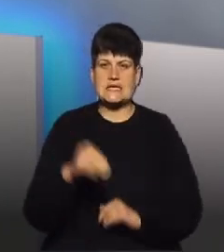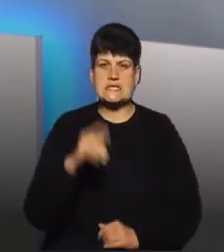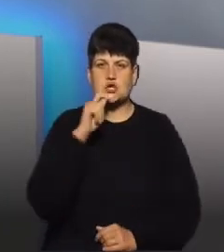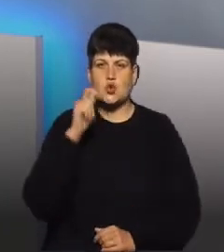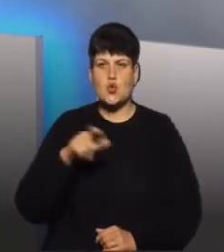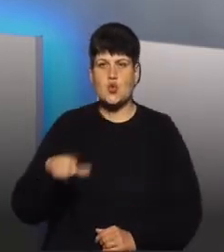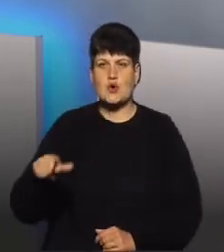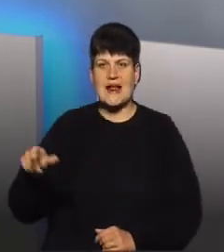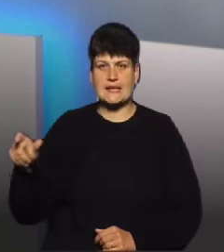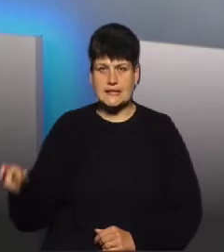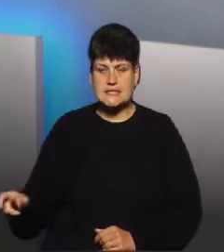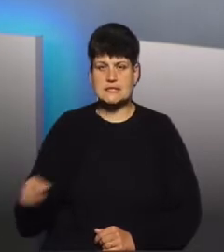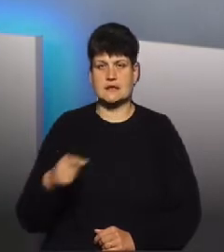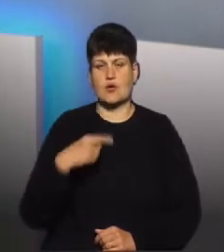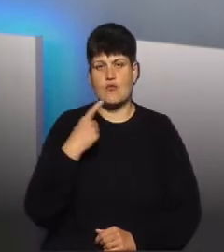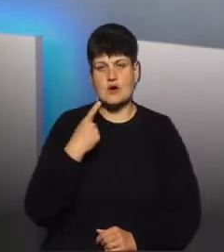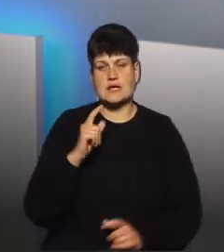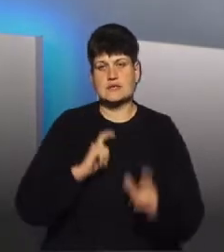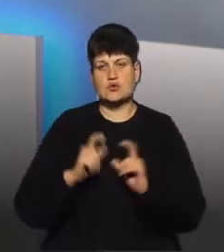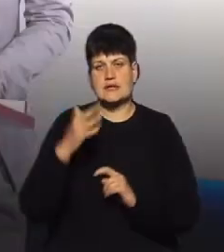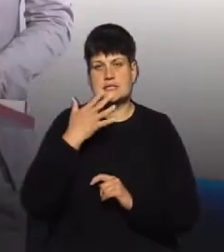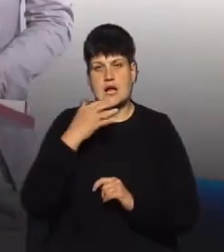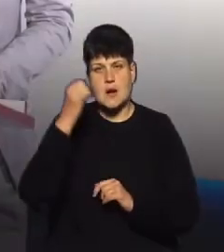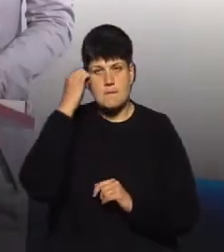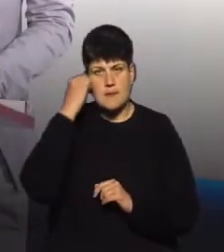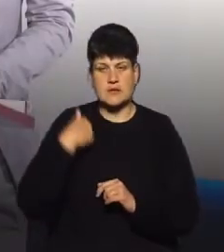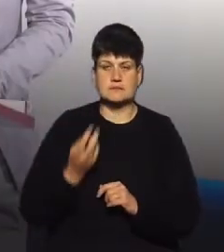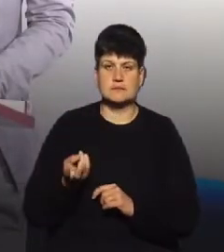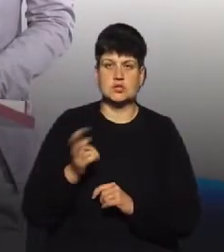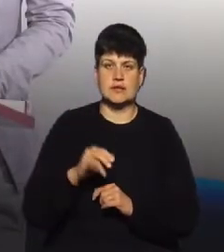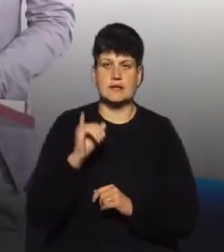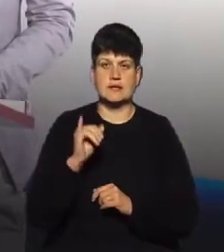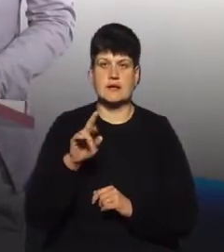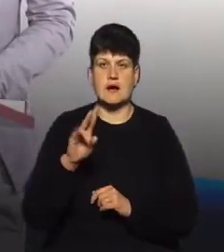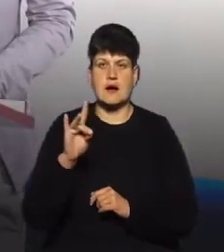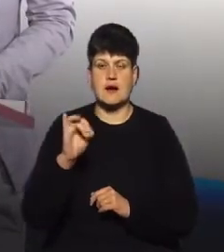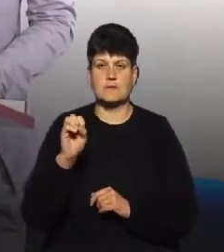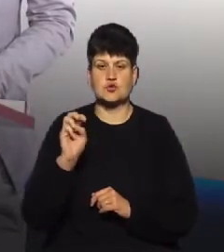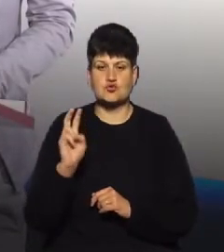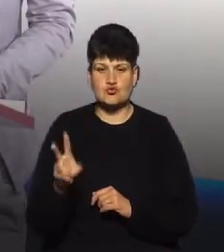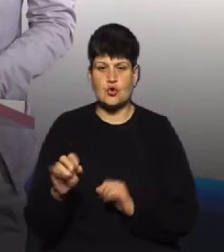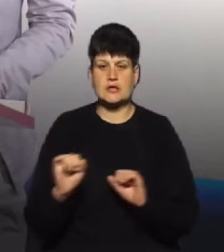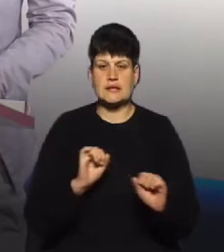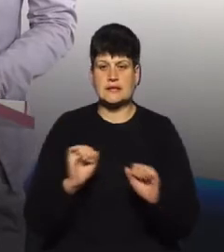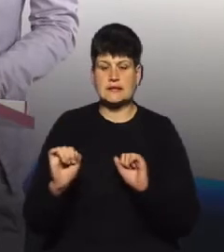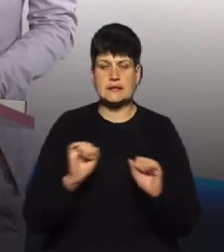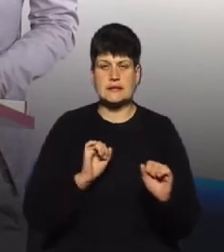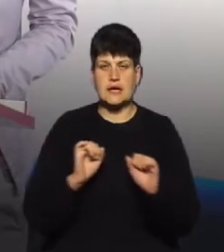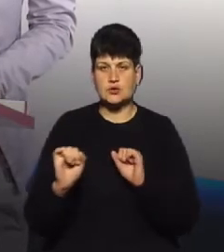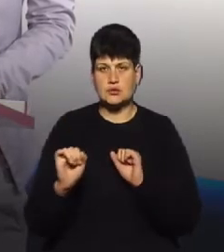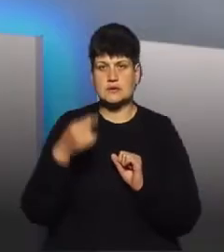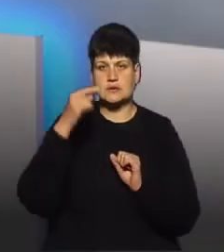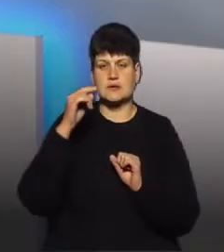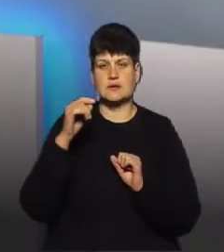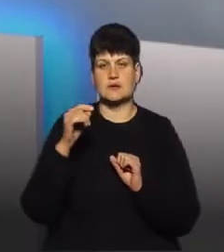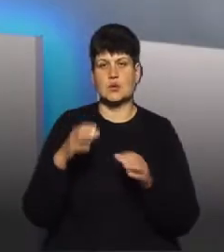інституту національної пам'яті. До нас завітала Ірина Яремчук, координаторка ініціативної групи з визнання депортованих українців. Вітаю вас, пані Ірино. Доброго